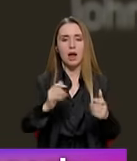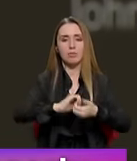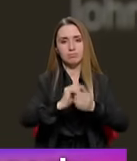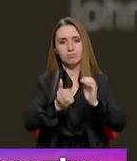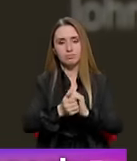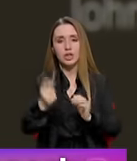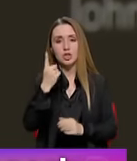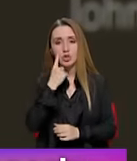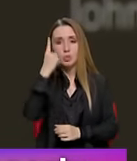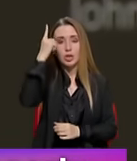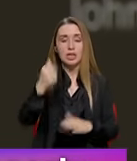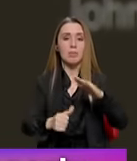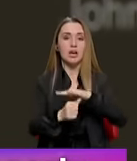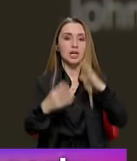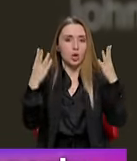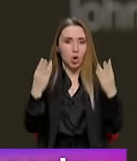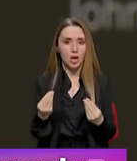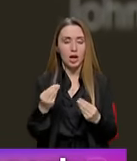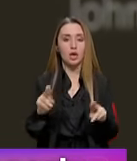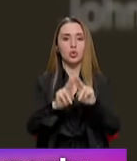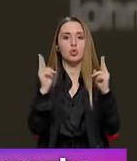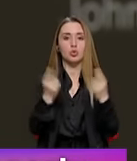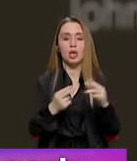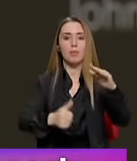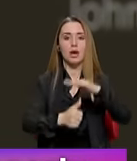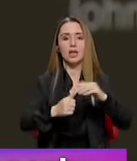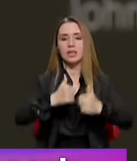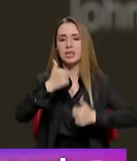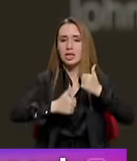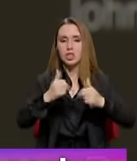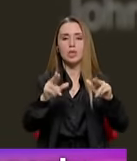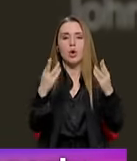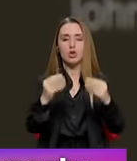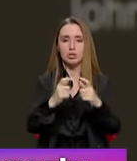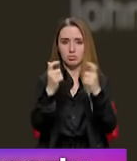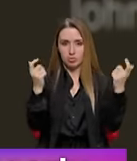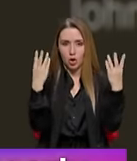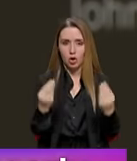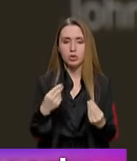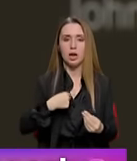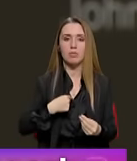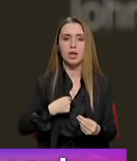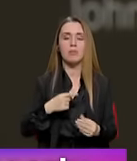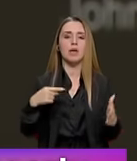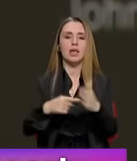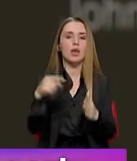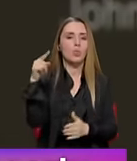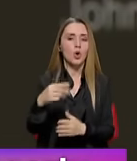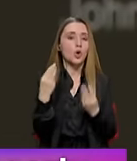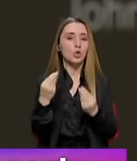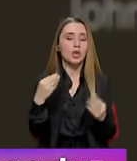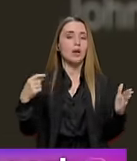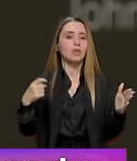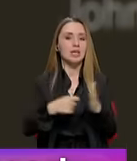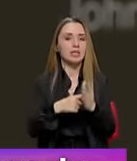İnşallah cumhuriyetin başkenti olarak dünya başkentler Yar bir hale getirmek en büyük amacım güzel bir isim